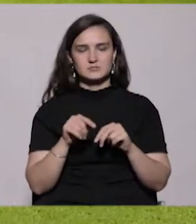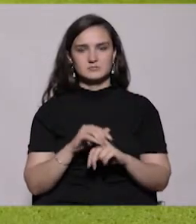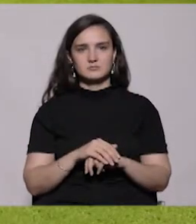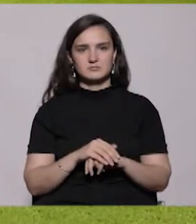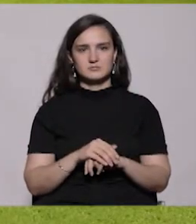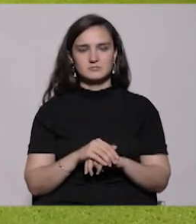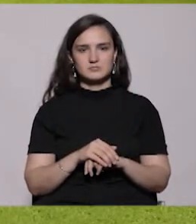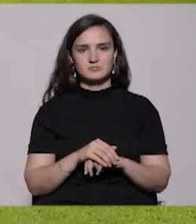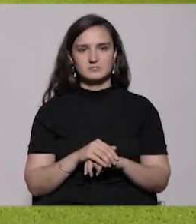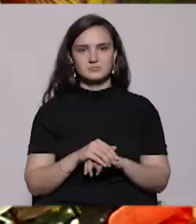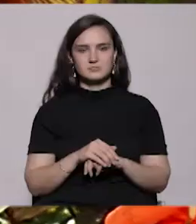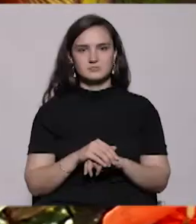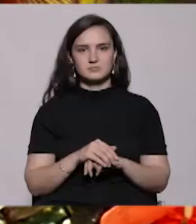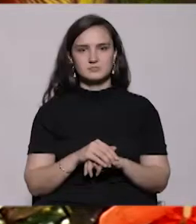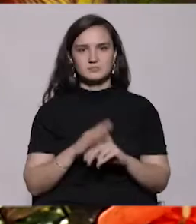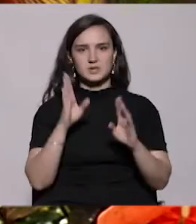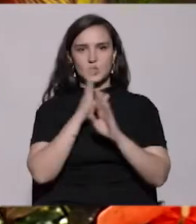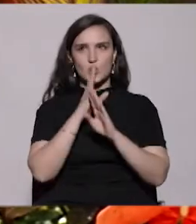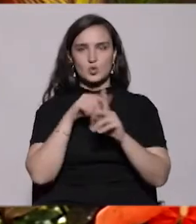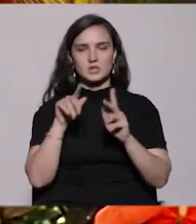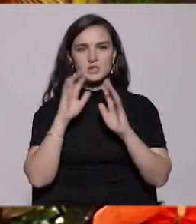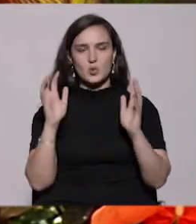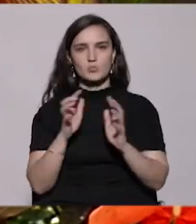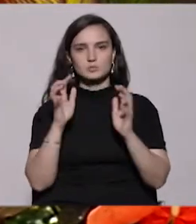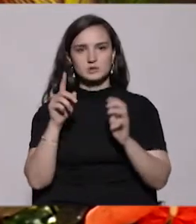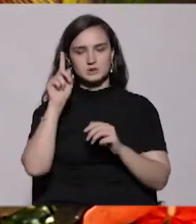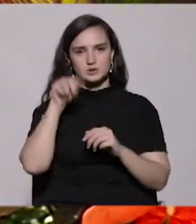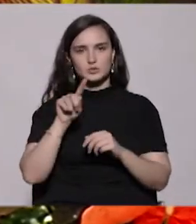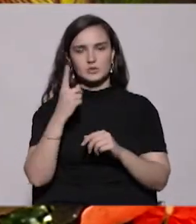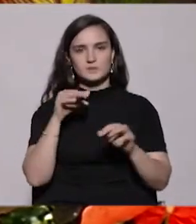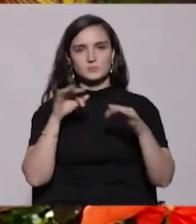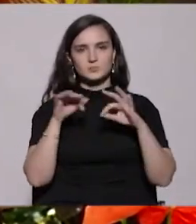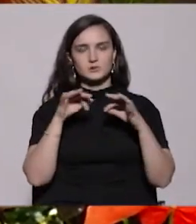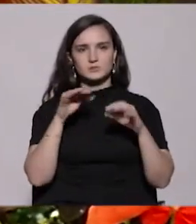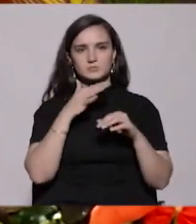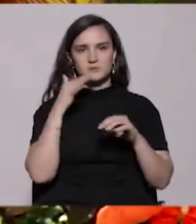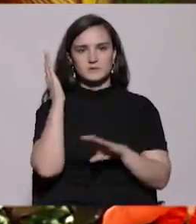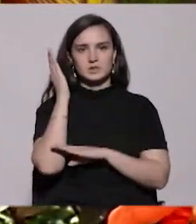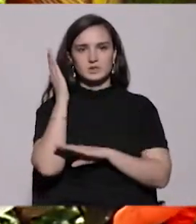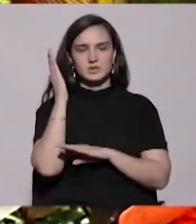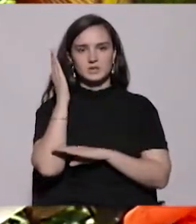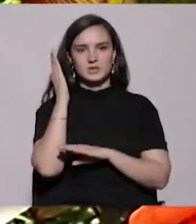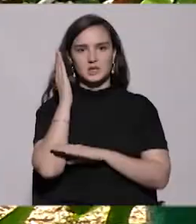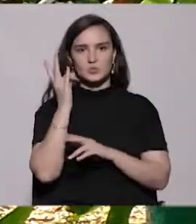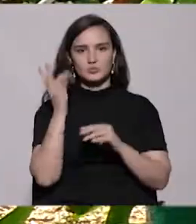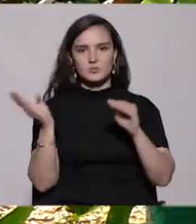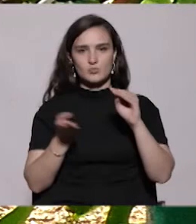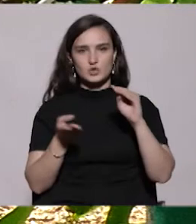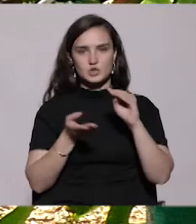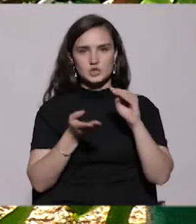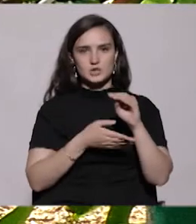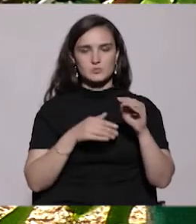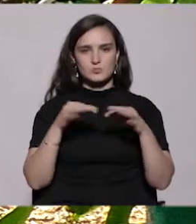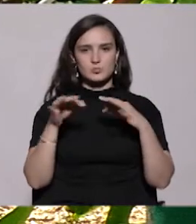რაღაცნაირად დავზოგავთ ჩვენ ეკოლოგიას გაუბრთხილდებით, იცით ხო, ერთ ფურცელზე რამდენი ხე არის საჭირო, რომ მოიჭრას,